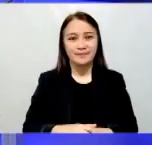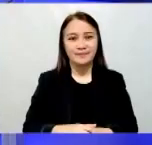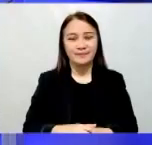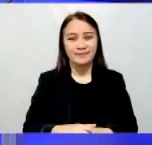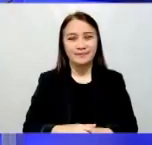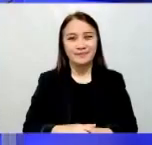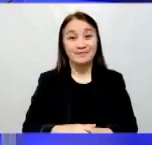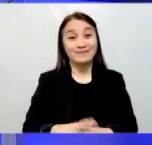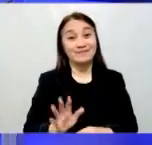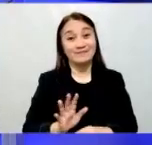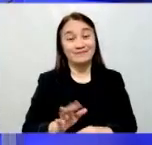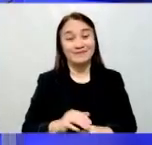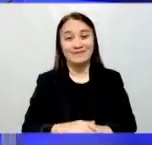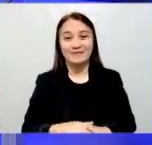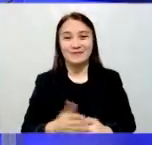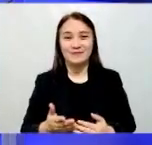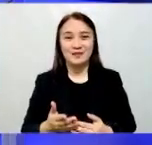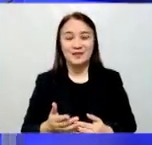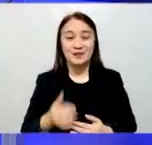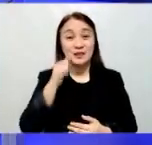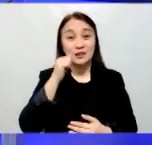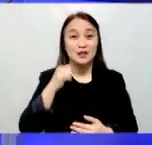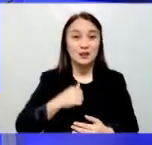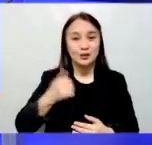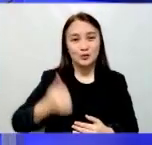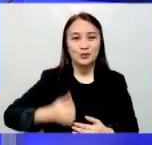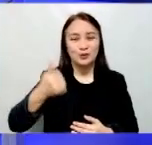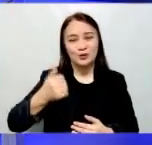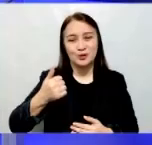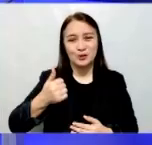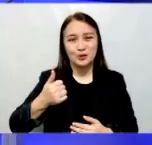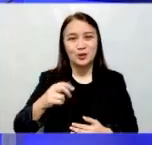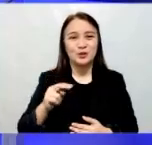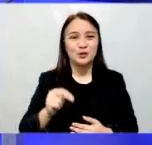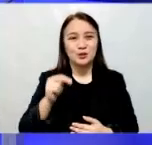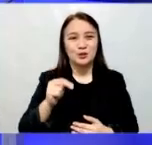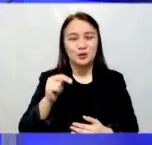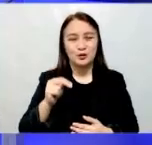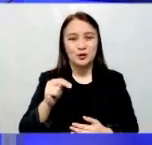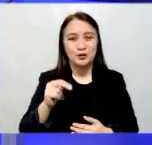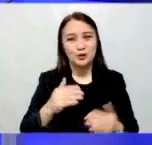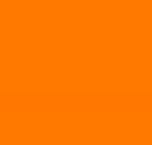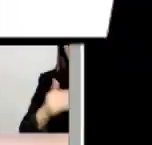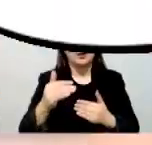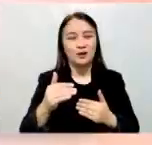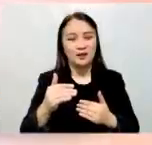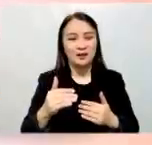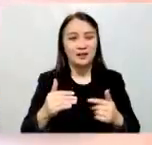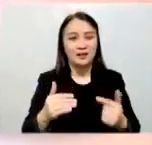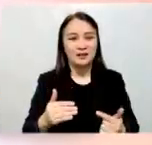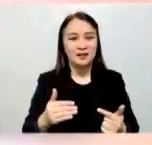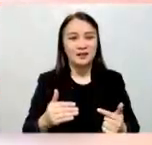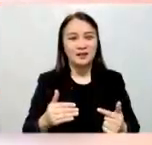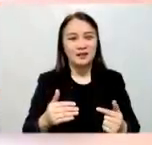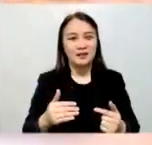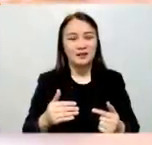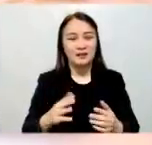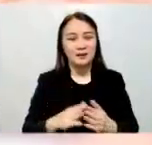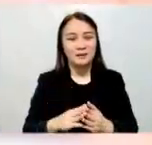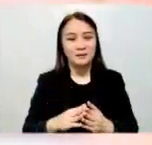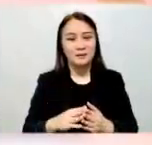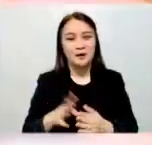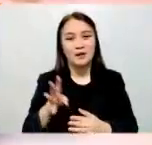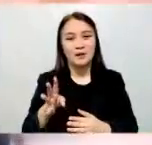What's up mga kapatid? Kani-kanina lang, wagi ang Northport Batang Pier kontra TNT Tropang Giga sa PhilSports Arena. Hindi naging sapat ang 48 minutes